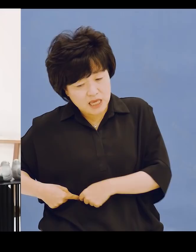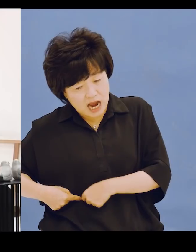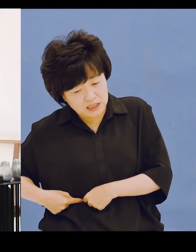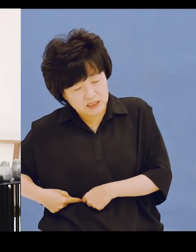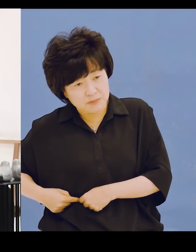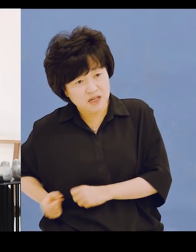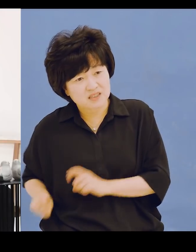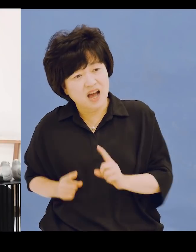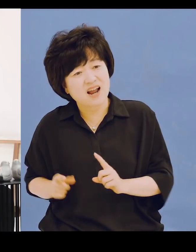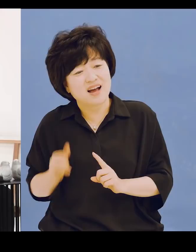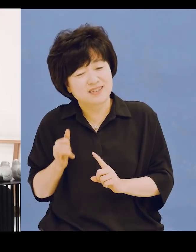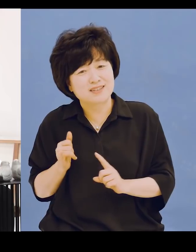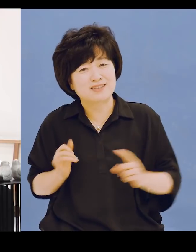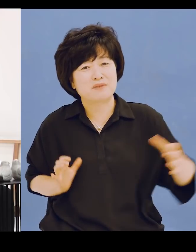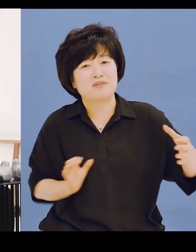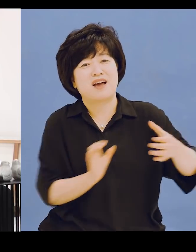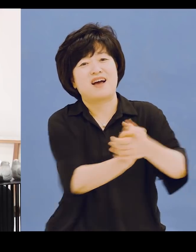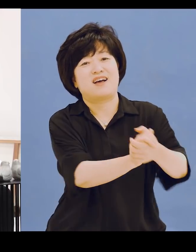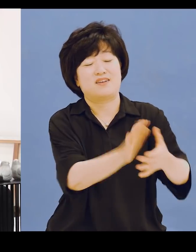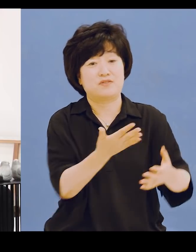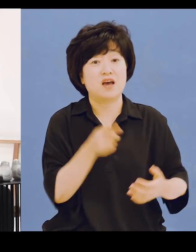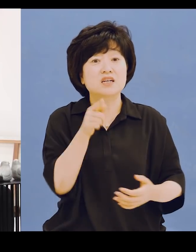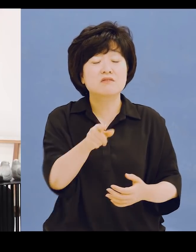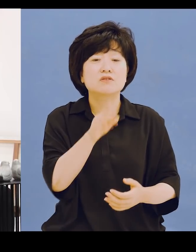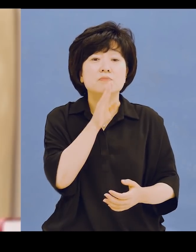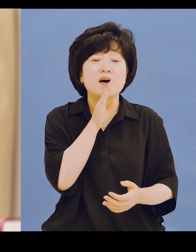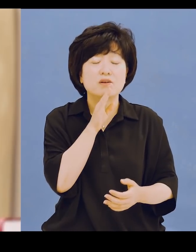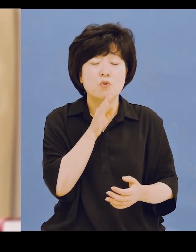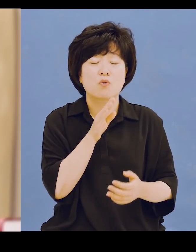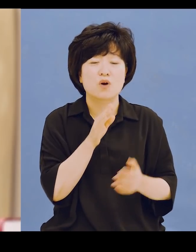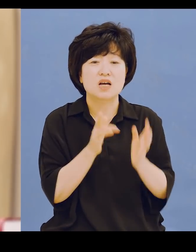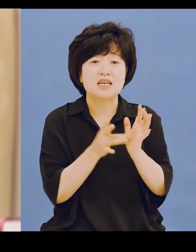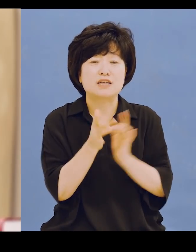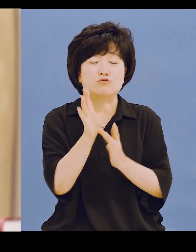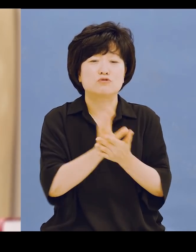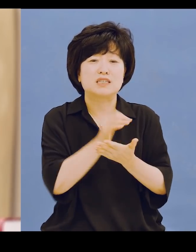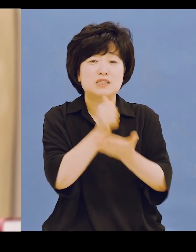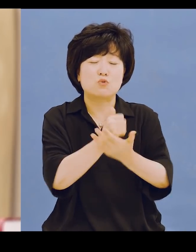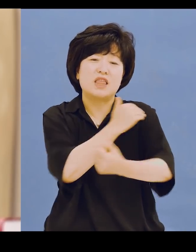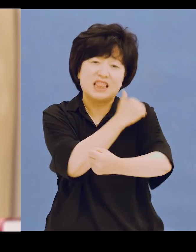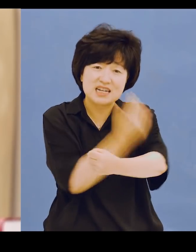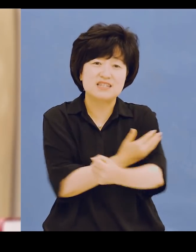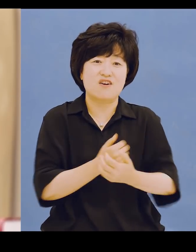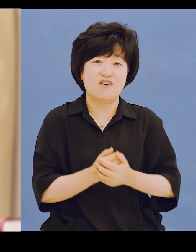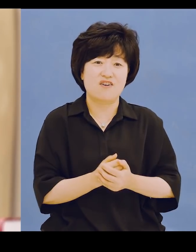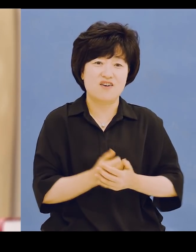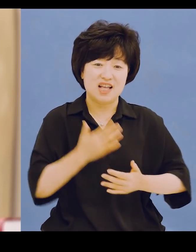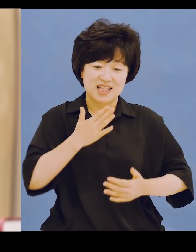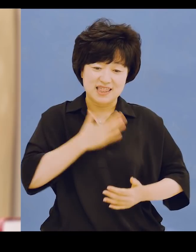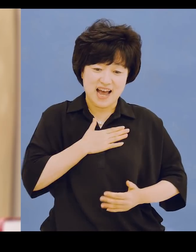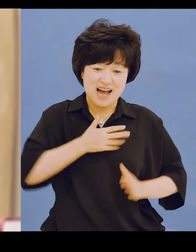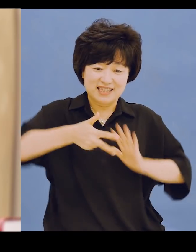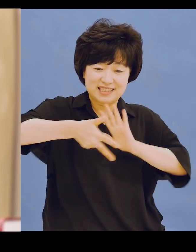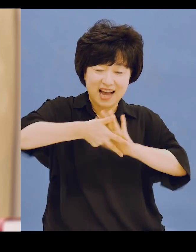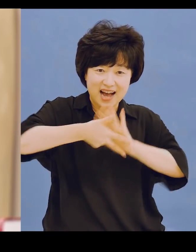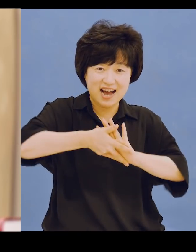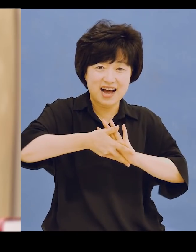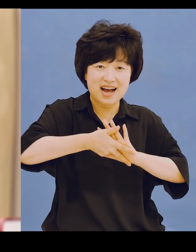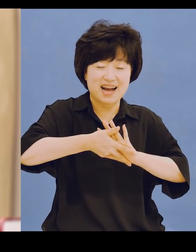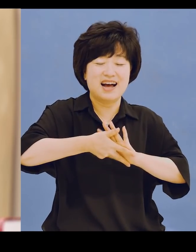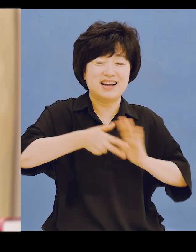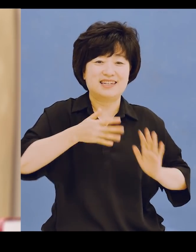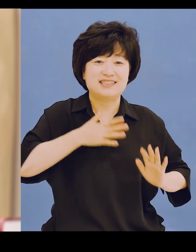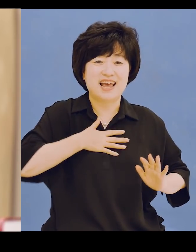그게 그리스도의 능력이라니까요. 그게 바로 우리 아이덴티티, 네. 이미지 오브 갓, 하나님의 형상을 회복하는 능력이 네.